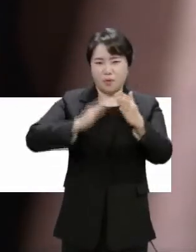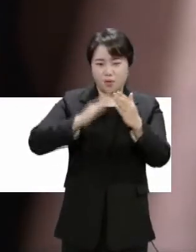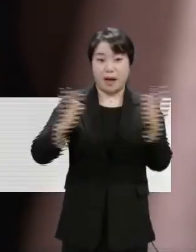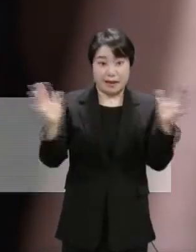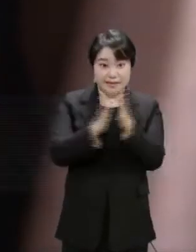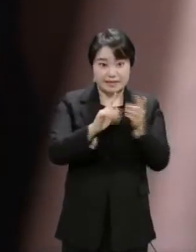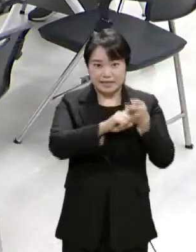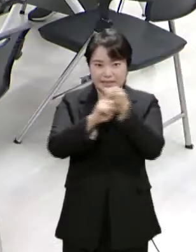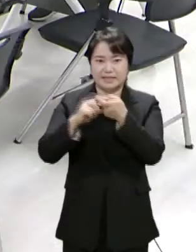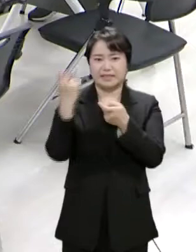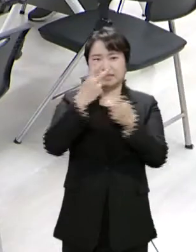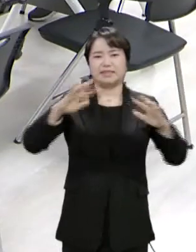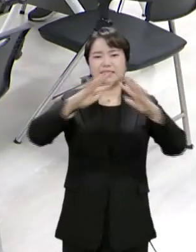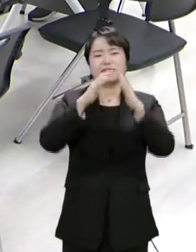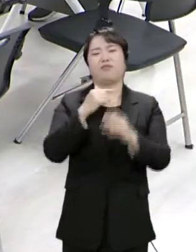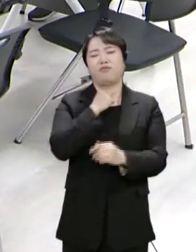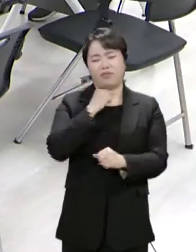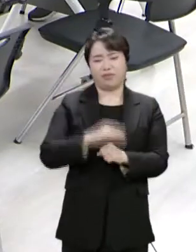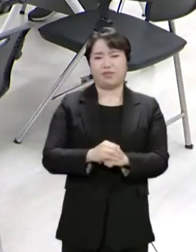거예요. 또...